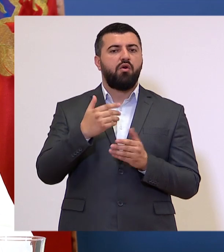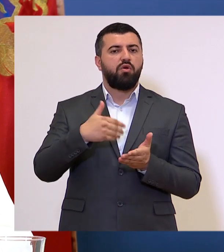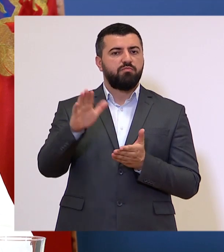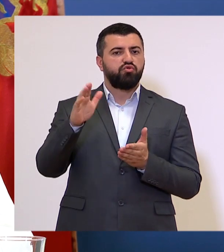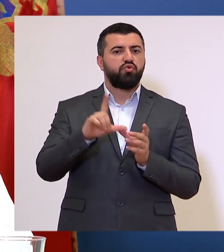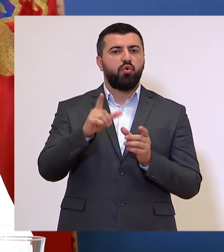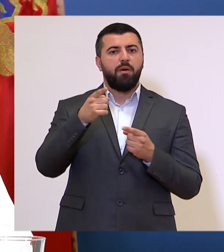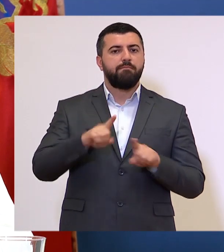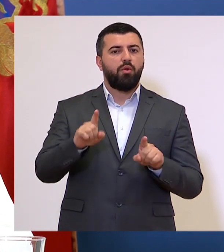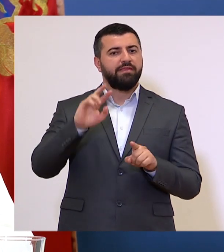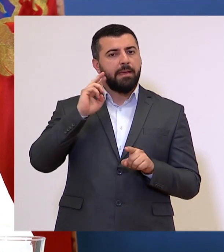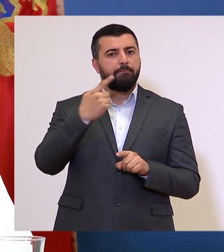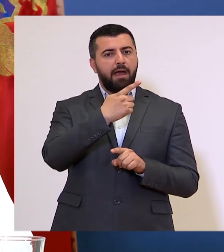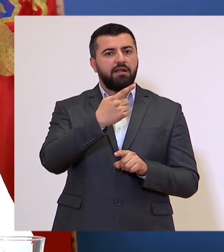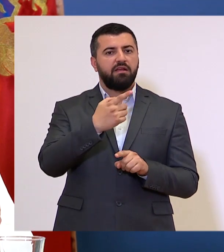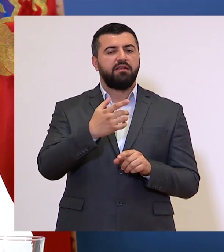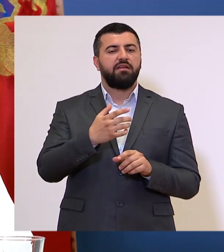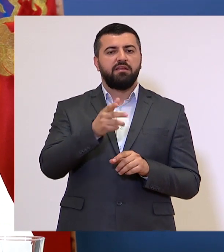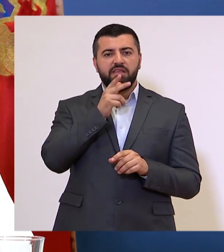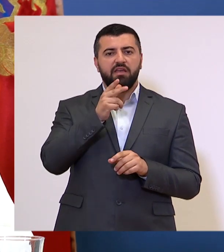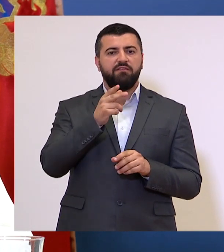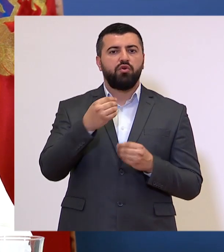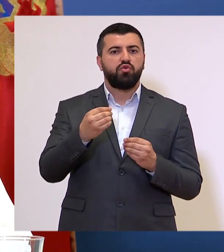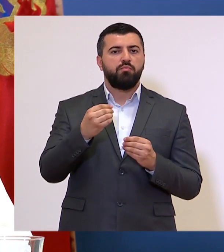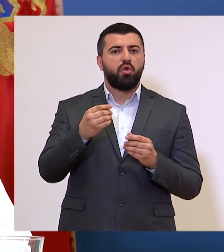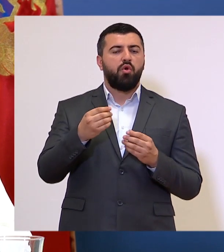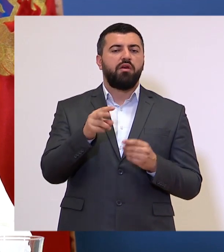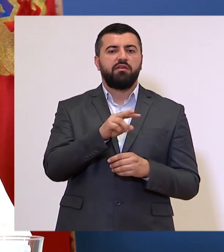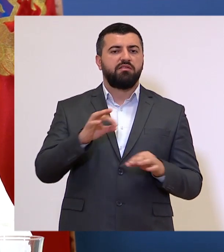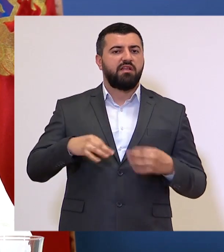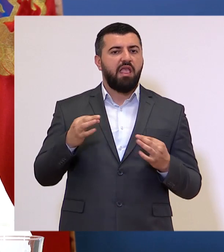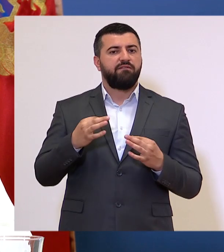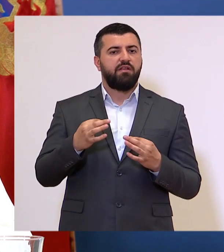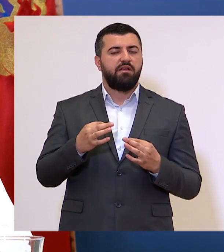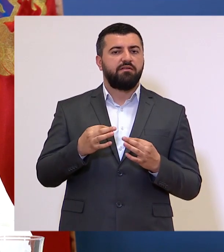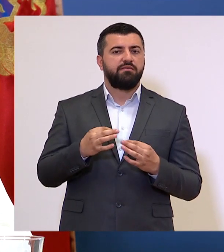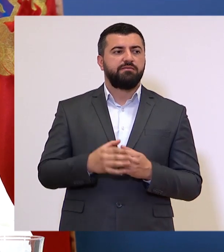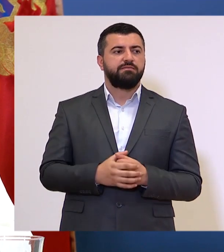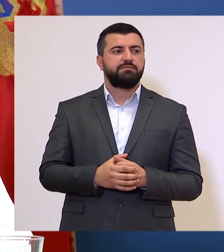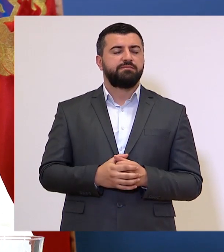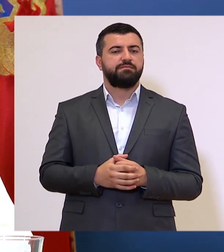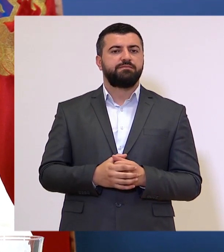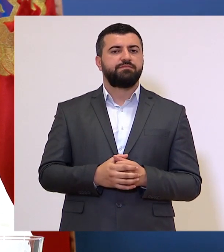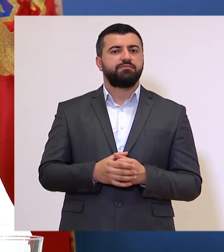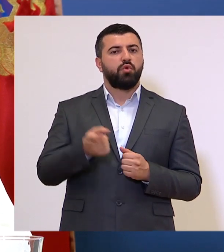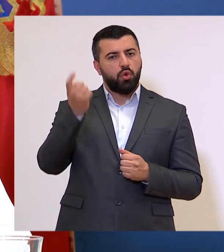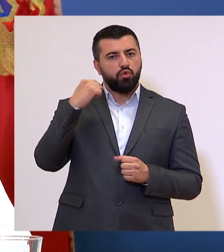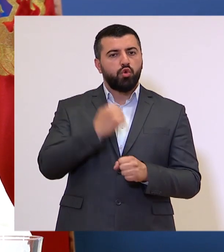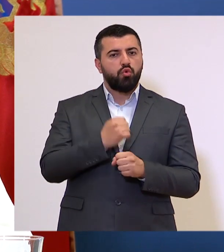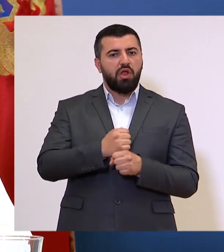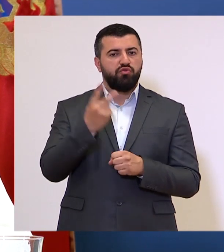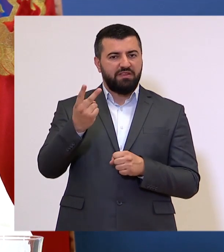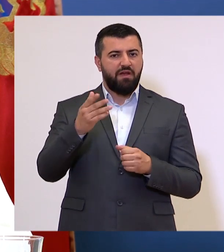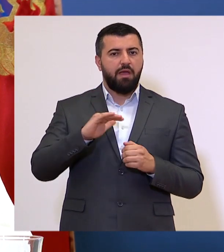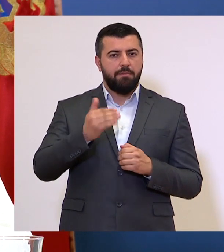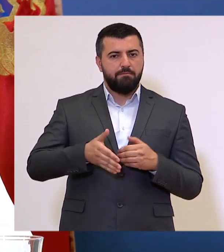u opštu bolnicu Bar na svoj zahtjev u dobrom opštem stanju jer su gravitirali sa područja Bara. Juče su urađena dva